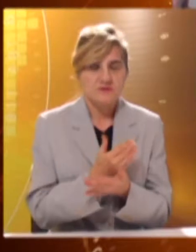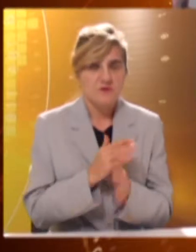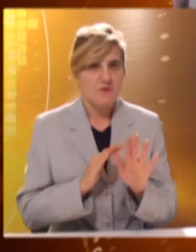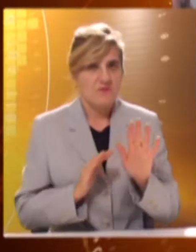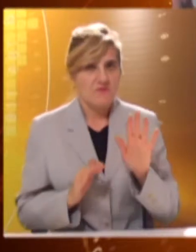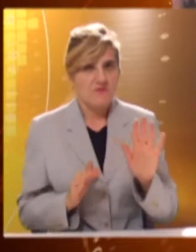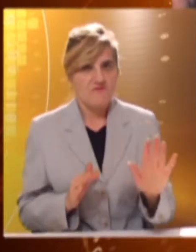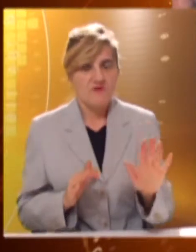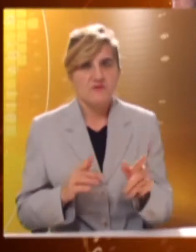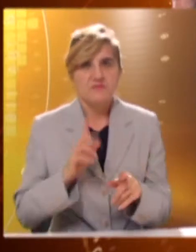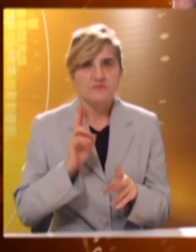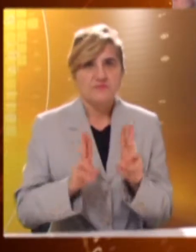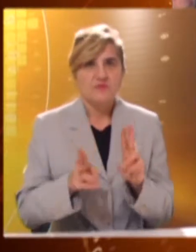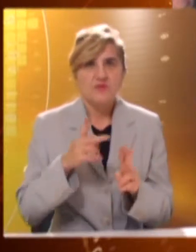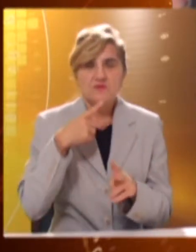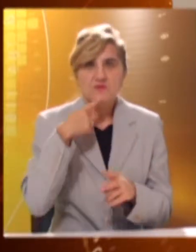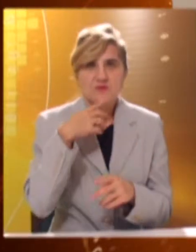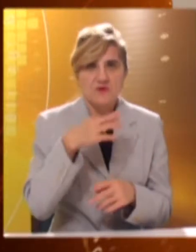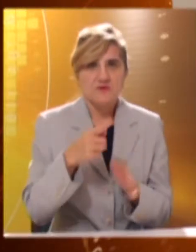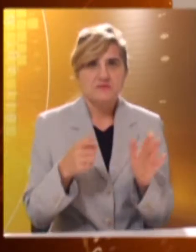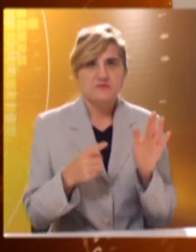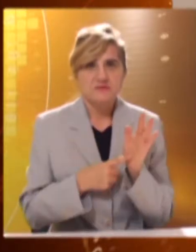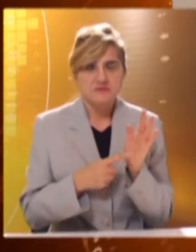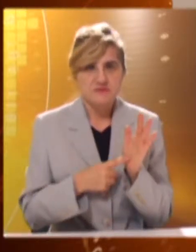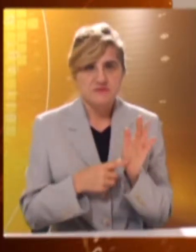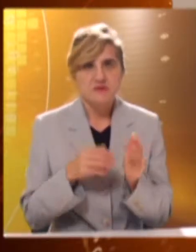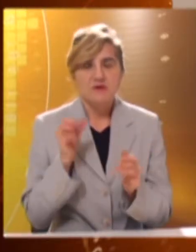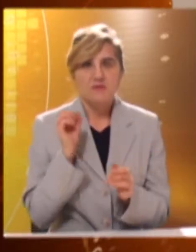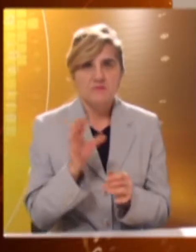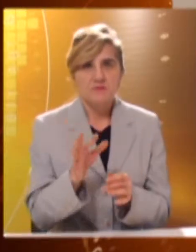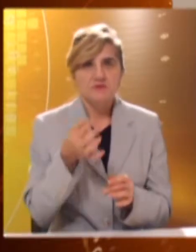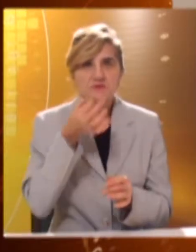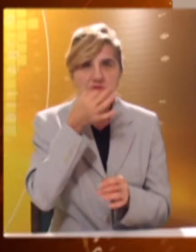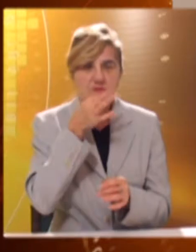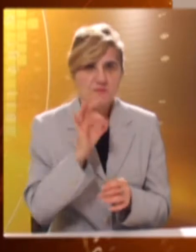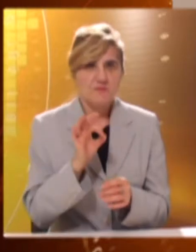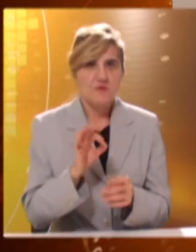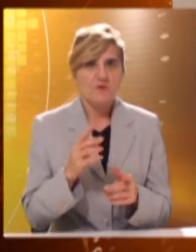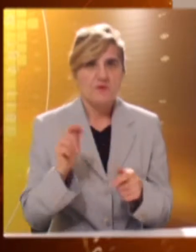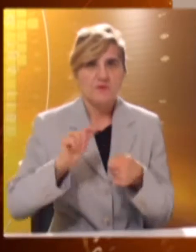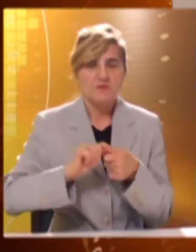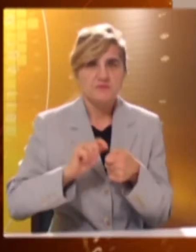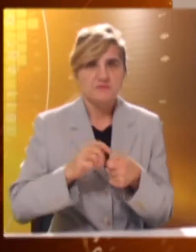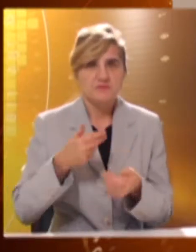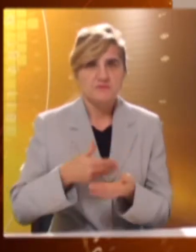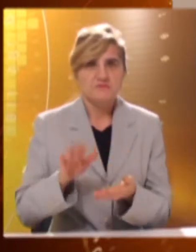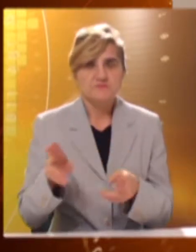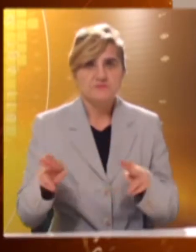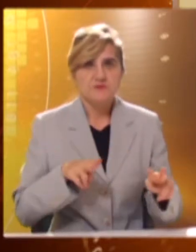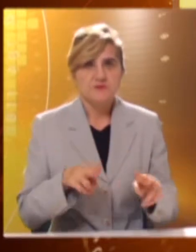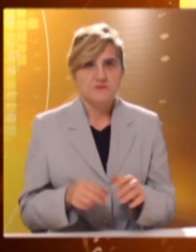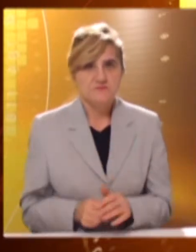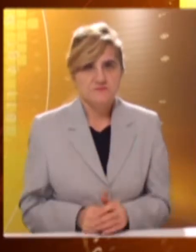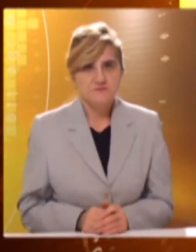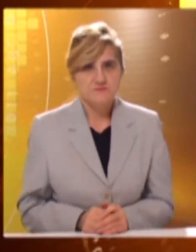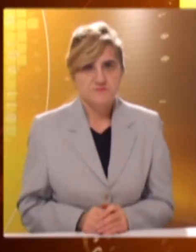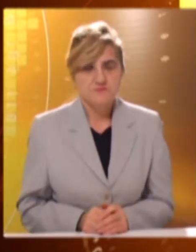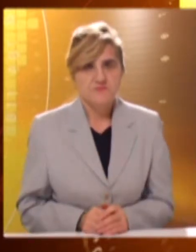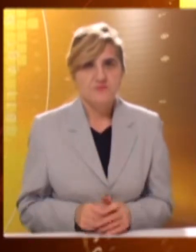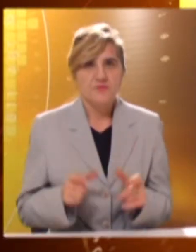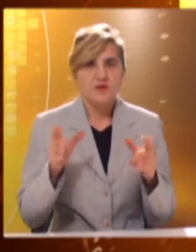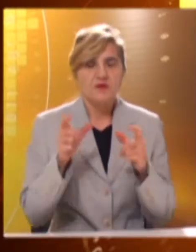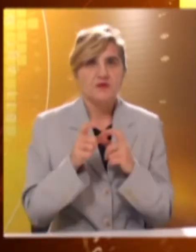način rešavanja sporova bi prema rečima predstavnika sindikata doprineo bržem rešavanju sporova i značajnim uštedama.